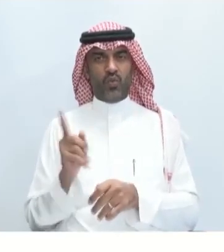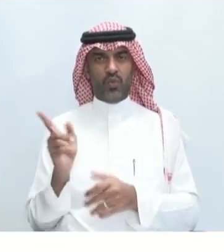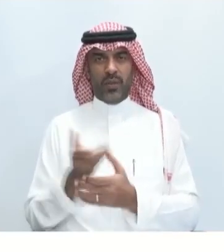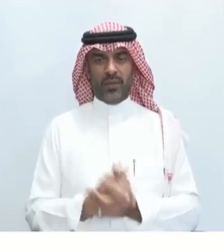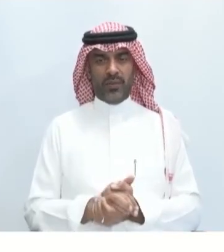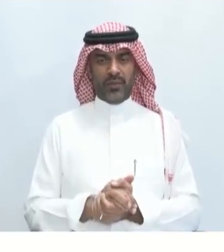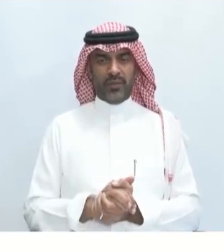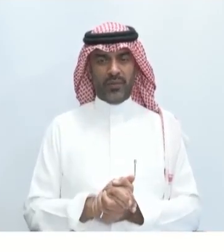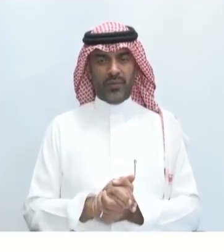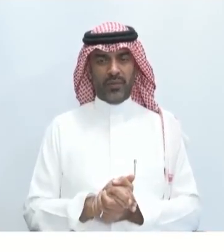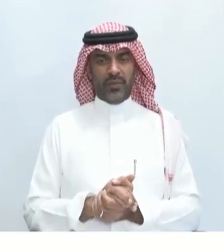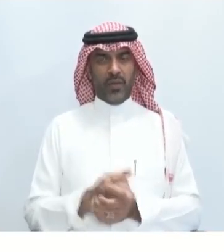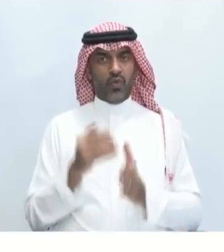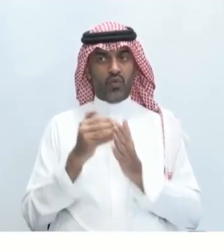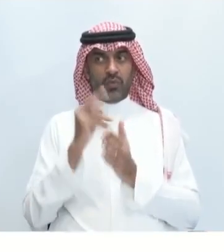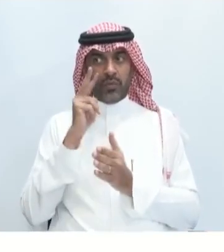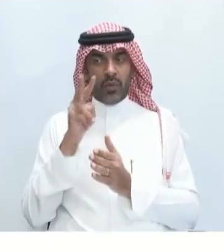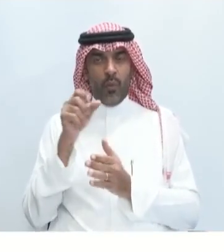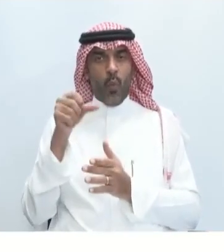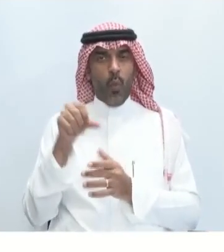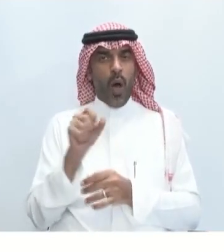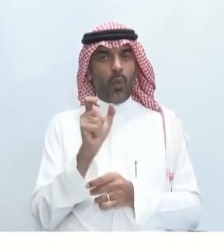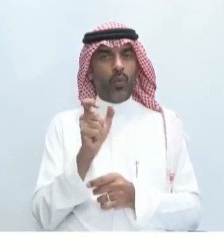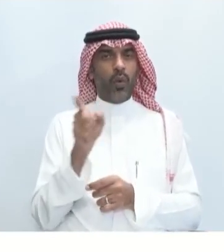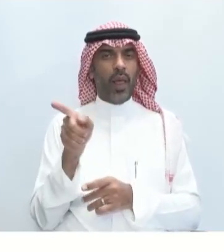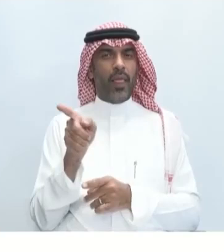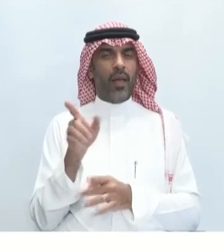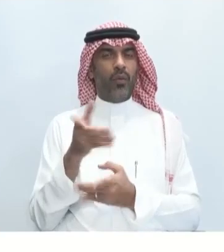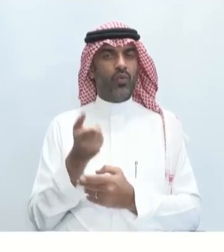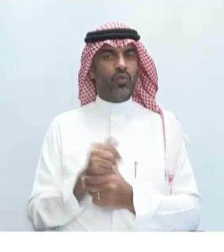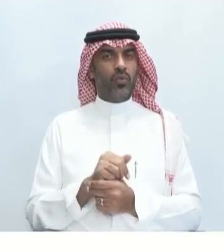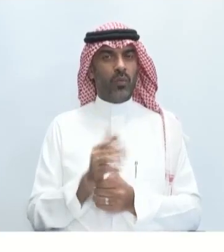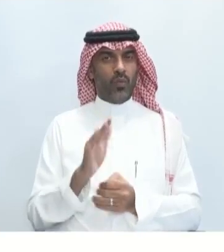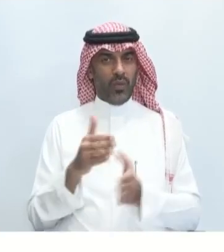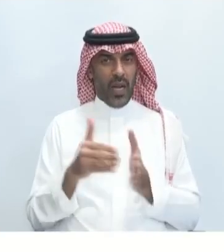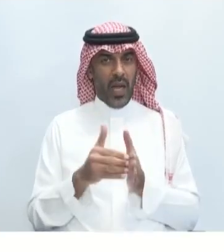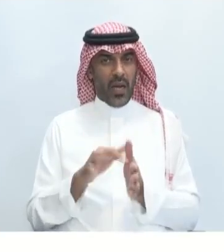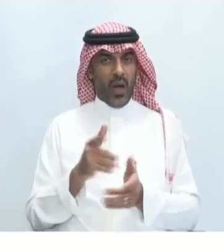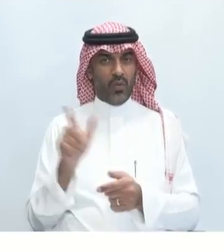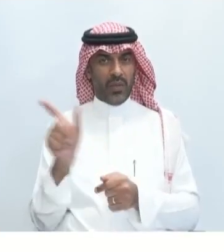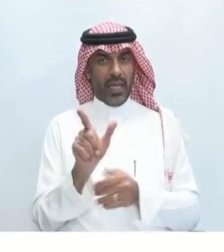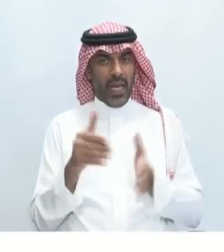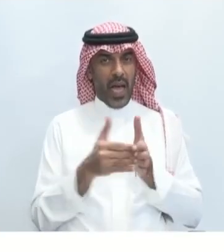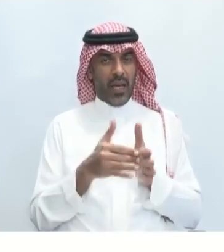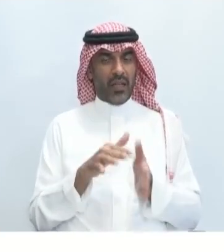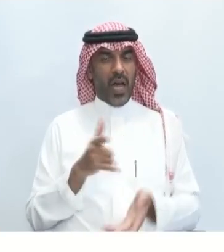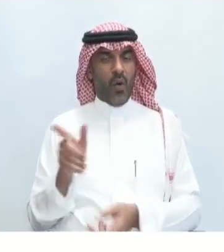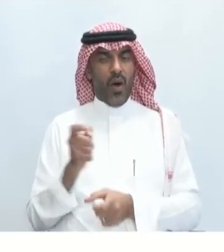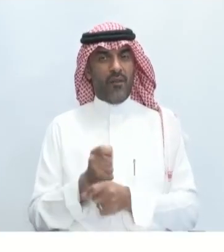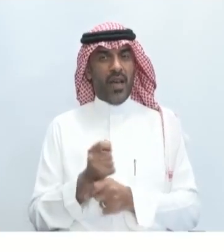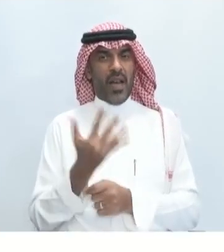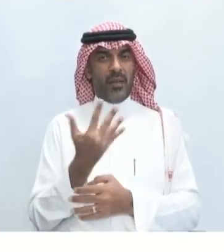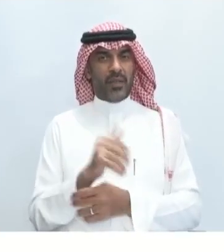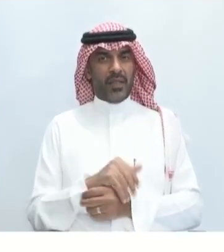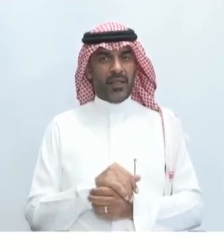المضارع الثلاثه يكملون هل هو معتل ام صحيح الاخر ام هو من الافعال